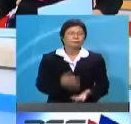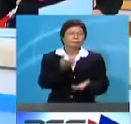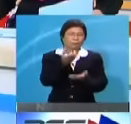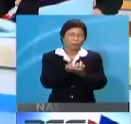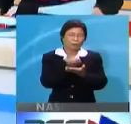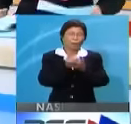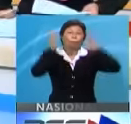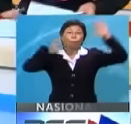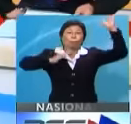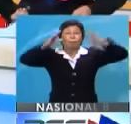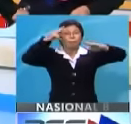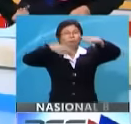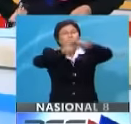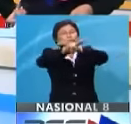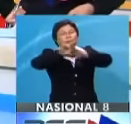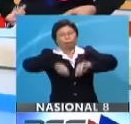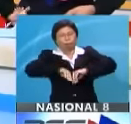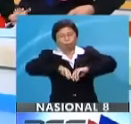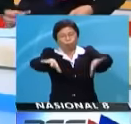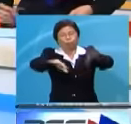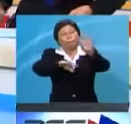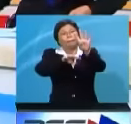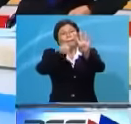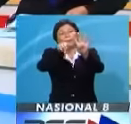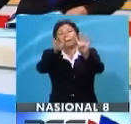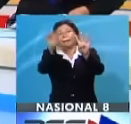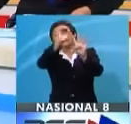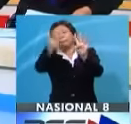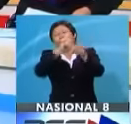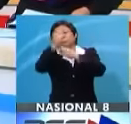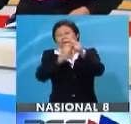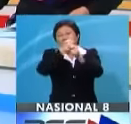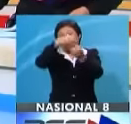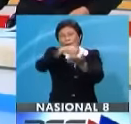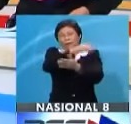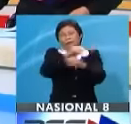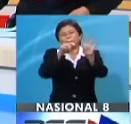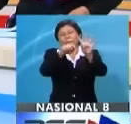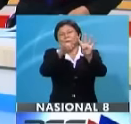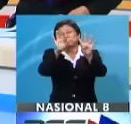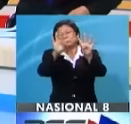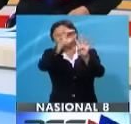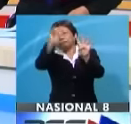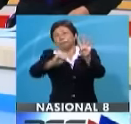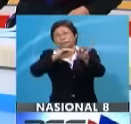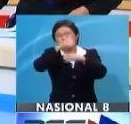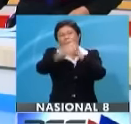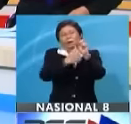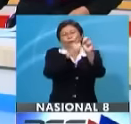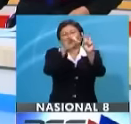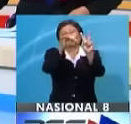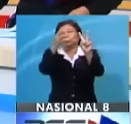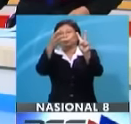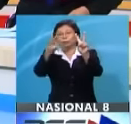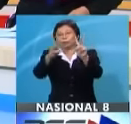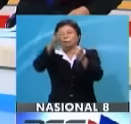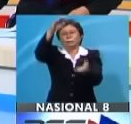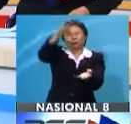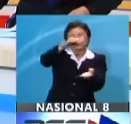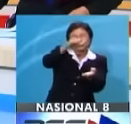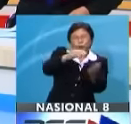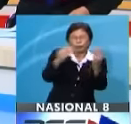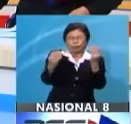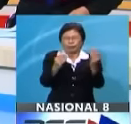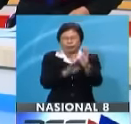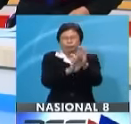Ekonomi Malaysia diunjur berkembang pada 4.8% tahun ini dan 4.9% pada 2016, susut sedikit